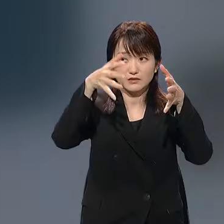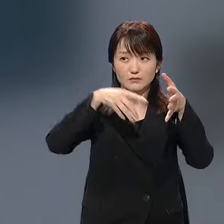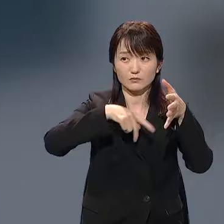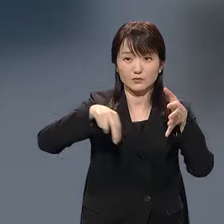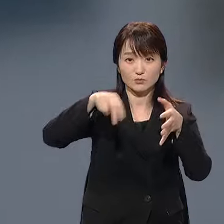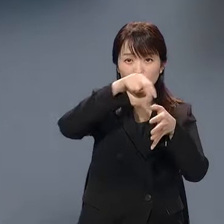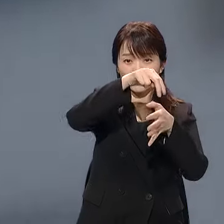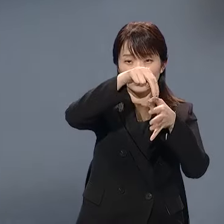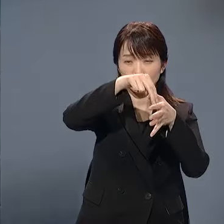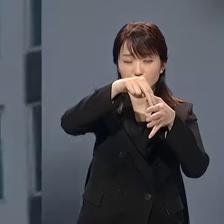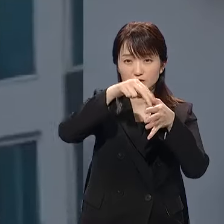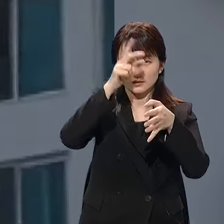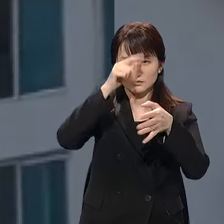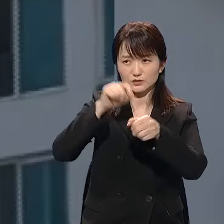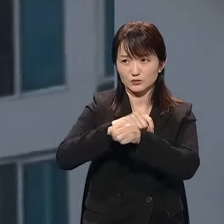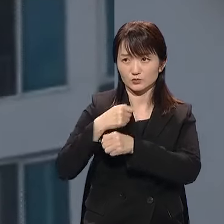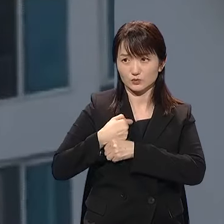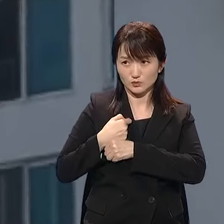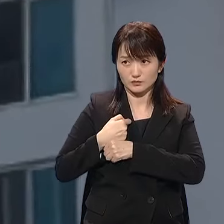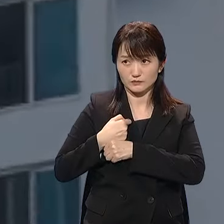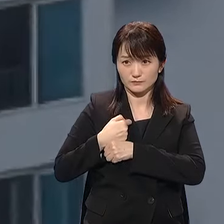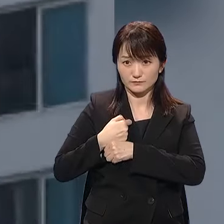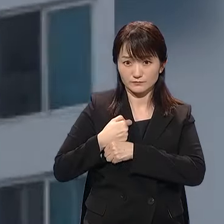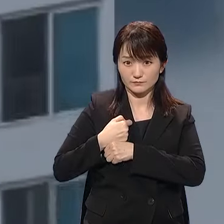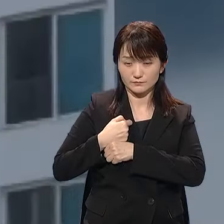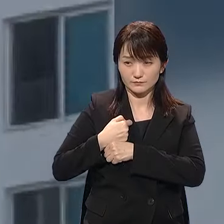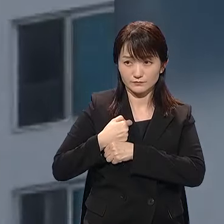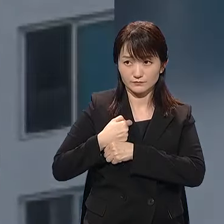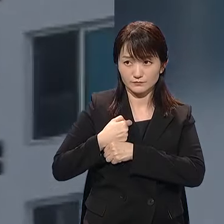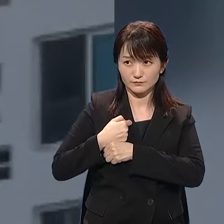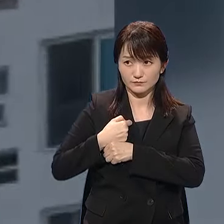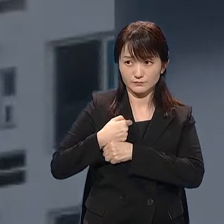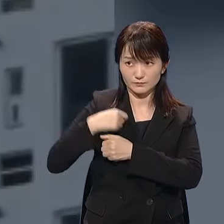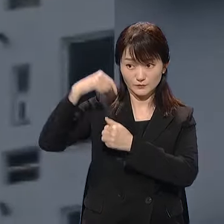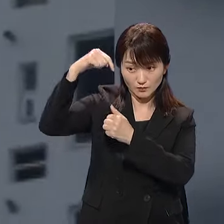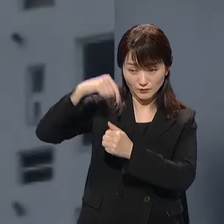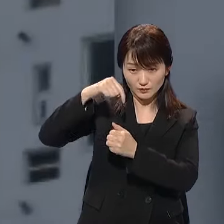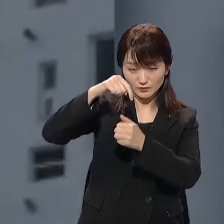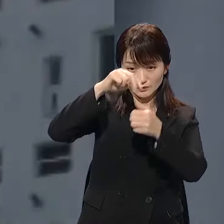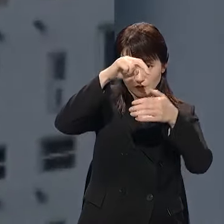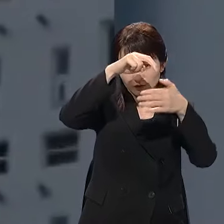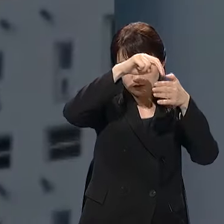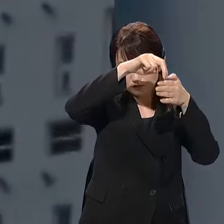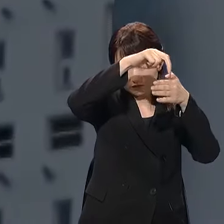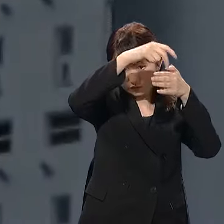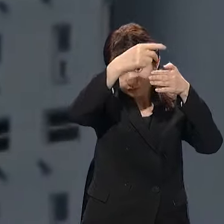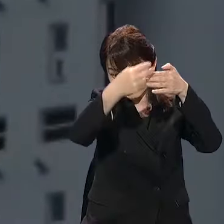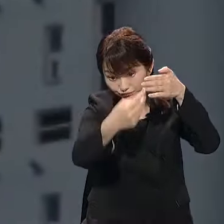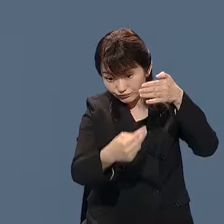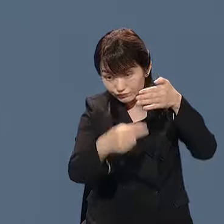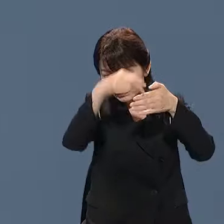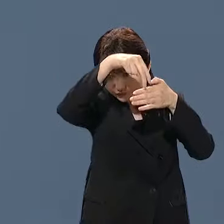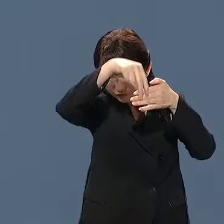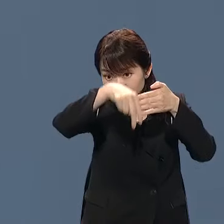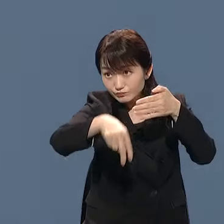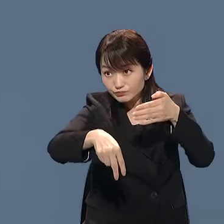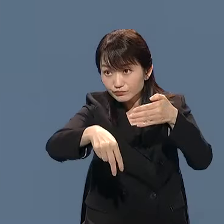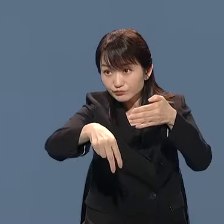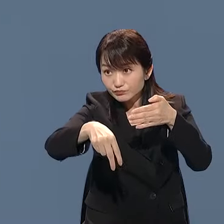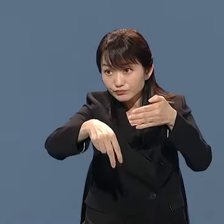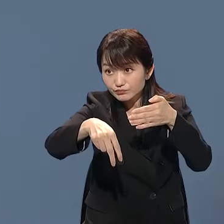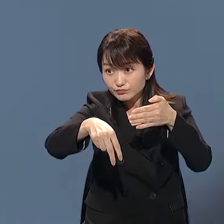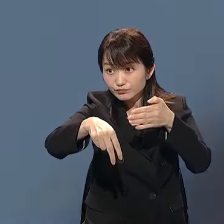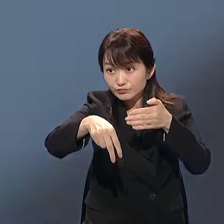대기 중인 경찰 특공대 신호 맞춰서 하강, 하강합니다. 자, 내려갑니다. 자, 한 여성이 난간을 넘으려 하자